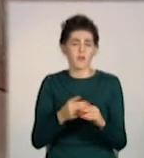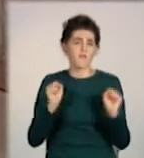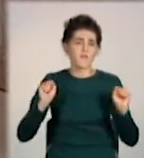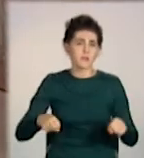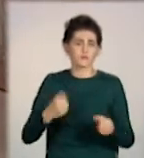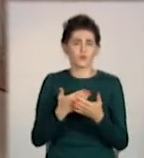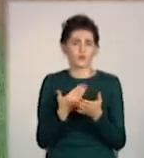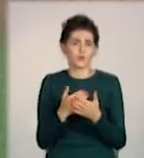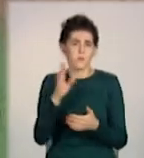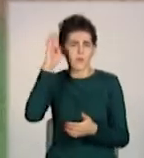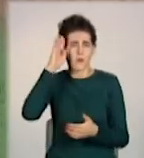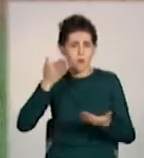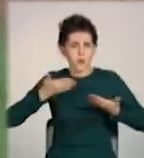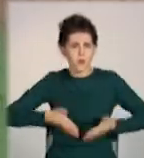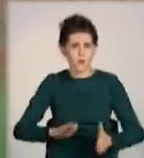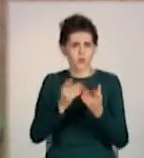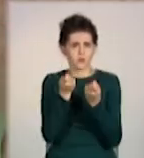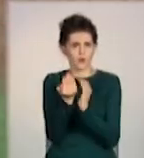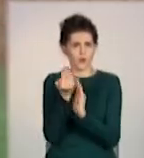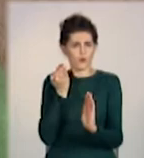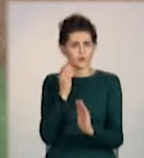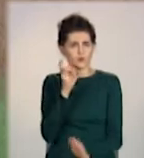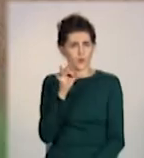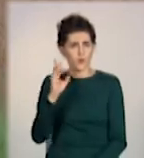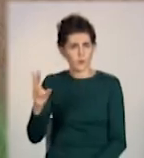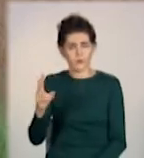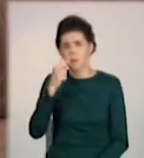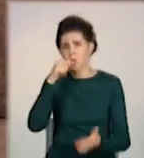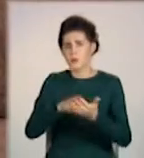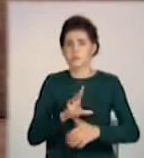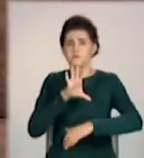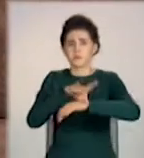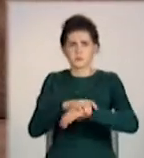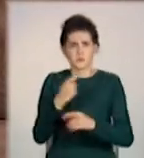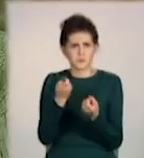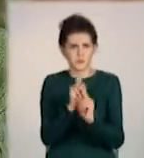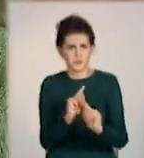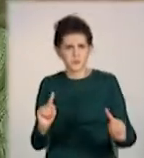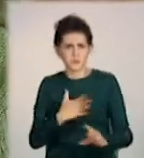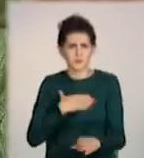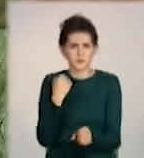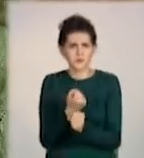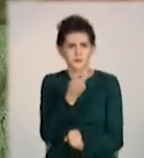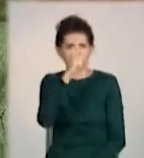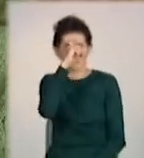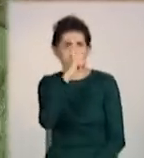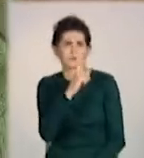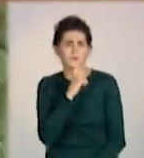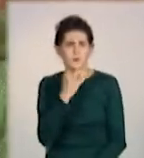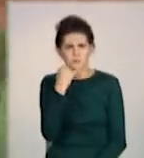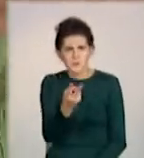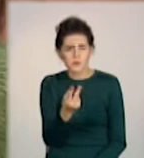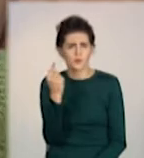тому хлопчик народився передчасно. Згодом батьки помітили особливості в його поведінці. У нас зі слухом